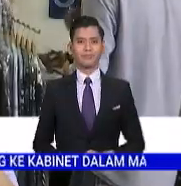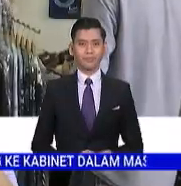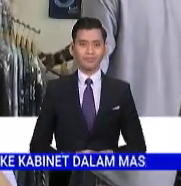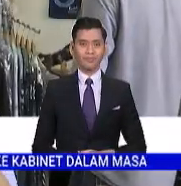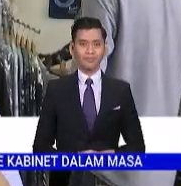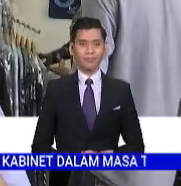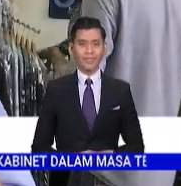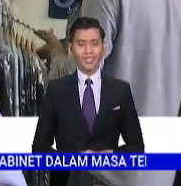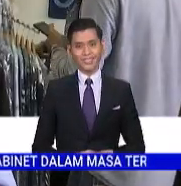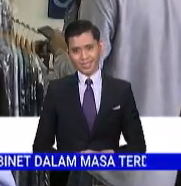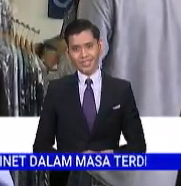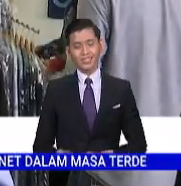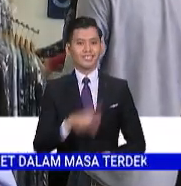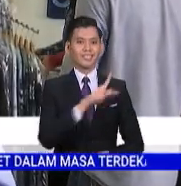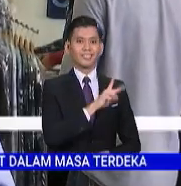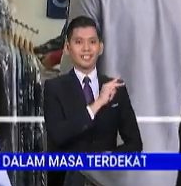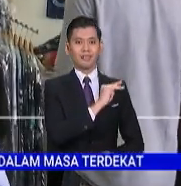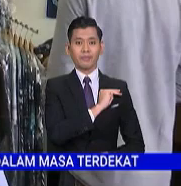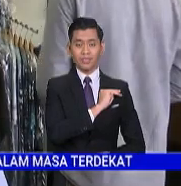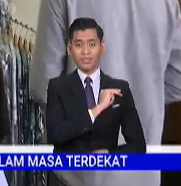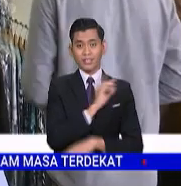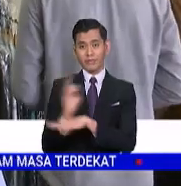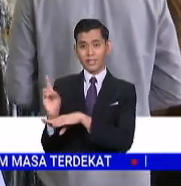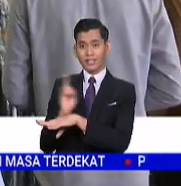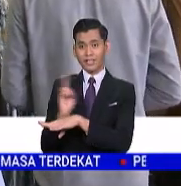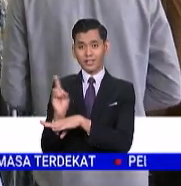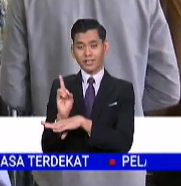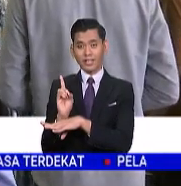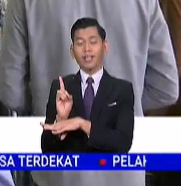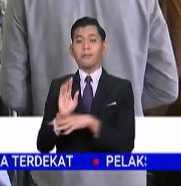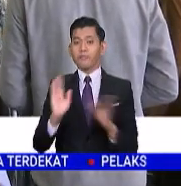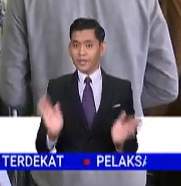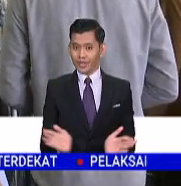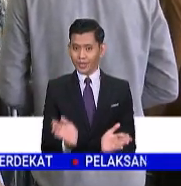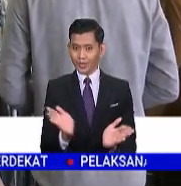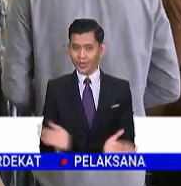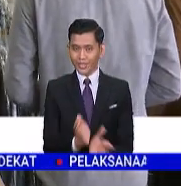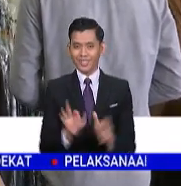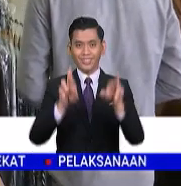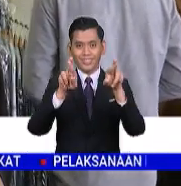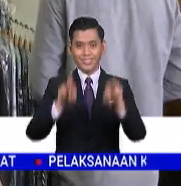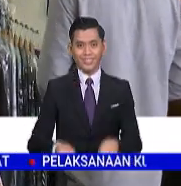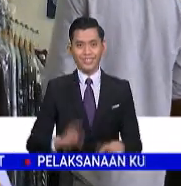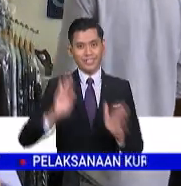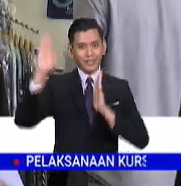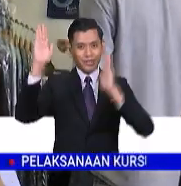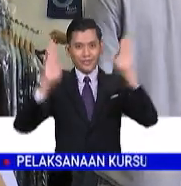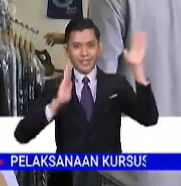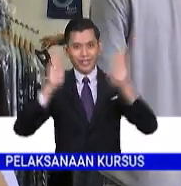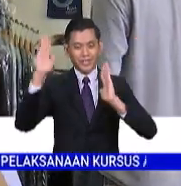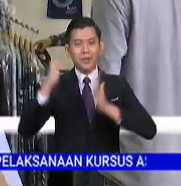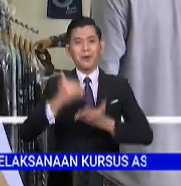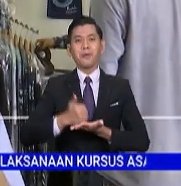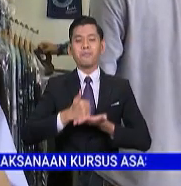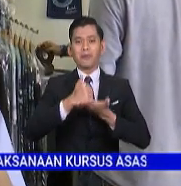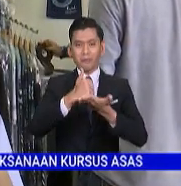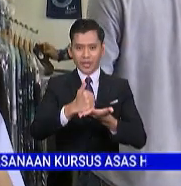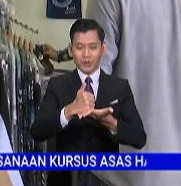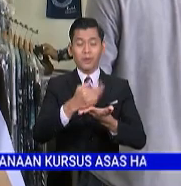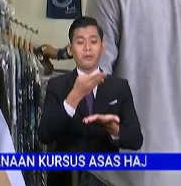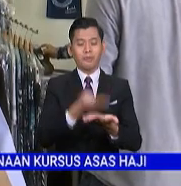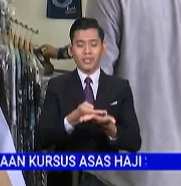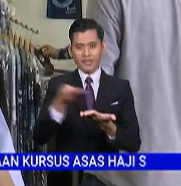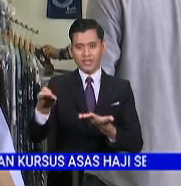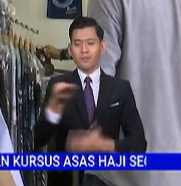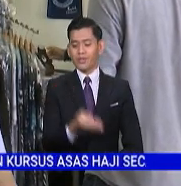Menteri dan pihak Kementerian Perdagangan Haiwan Pengguna memang menyerulah rakyat Malaysia untuk membantu barang perbuatan